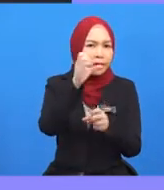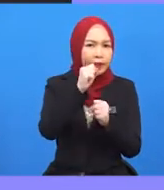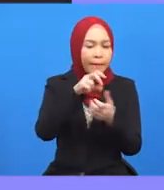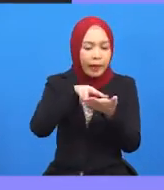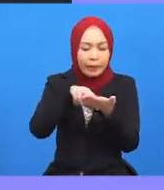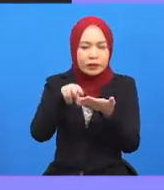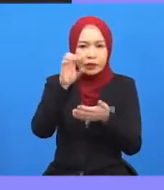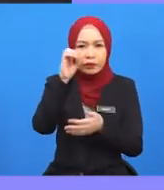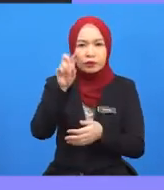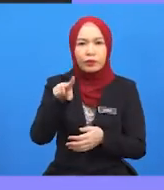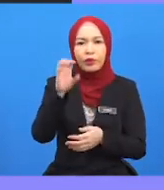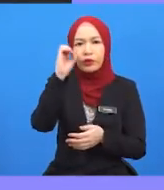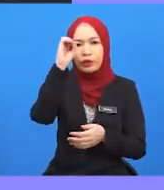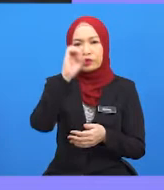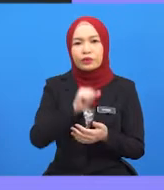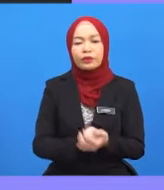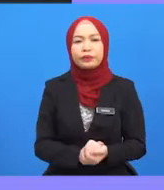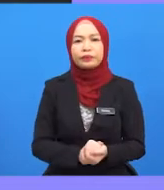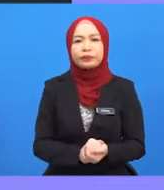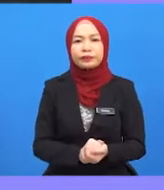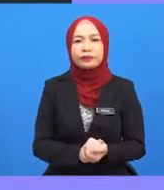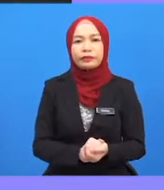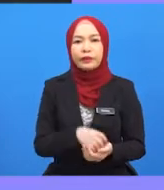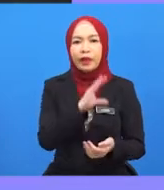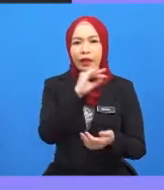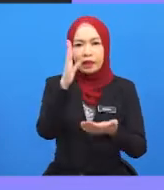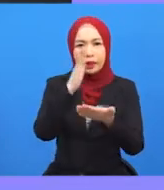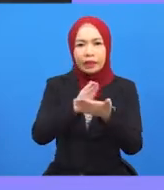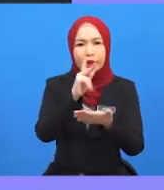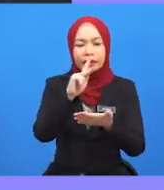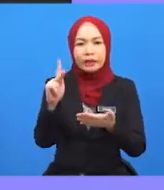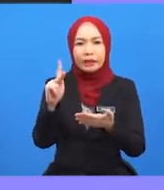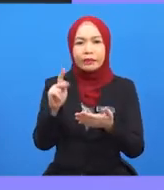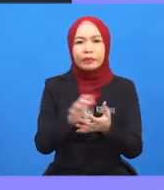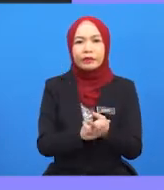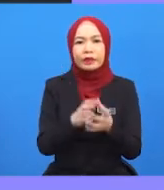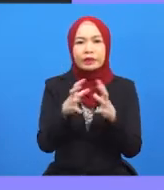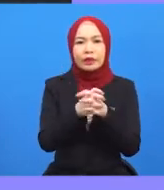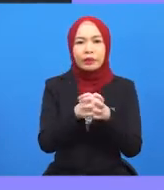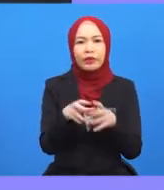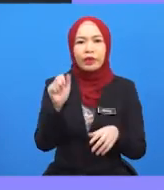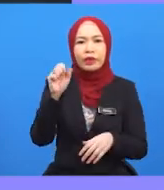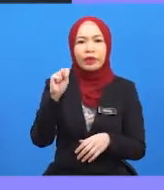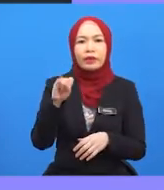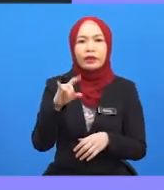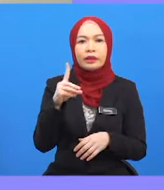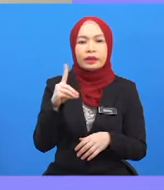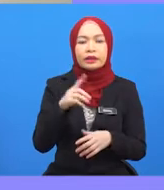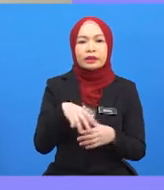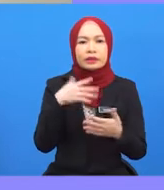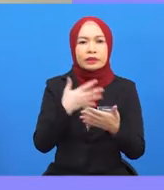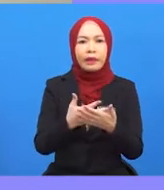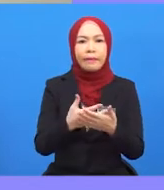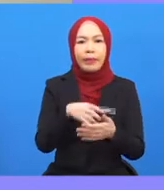Seterusnya, masukkan asid nitrit dan hentikan penambahan asid nitrit sebaik saja warna lautan di dalam kelalang